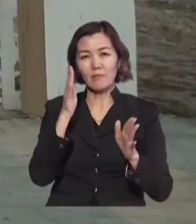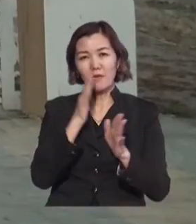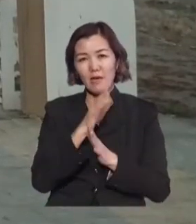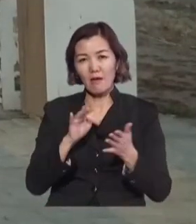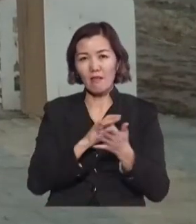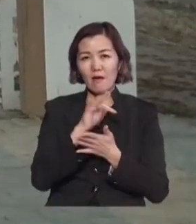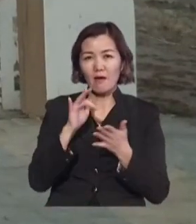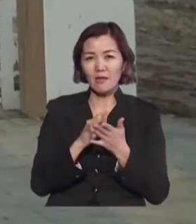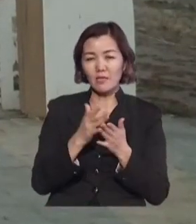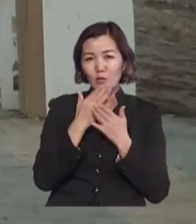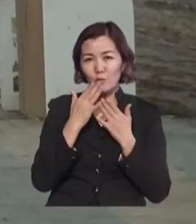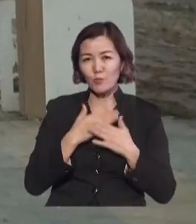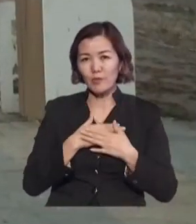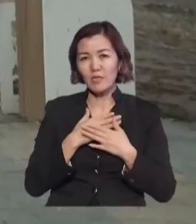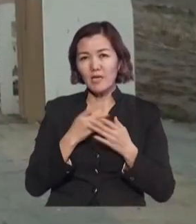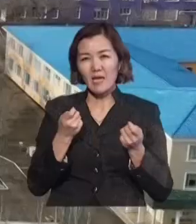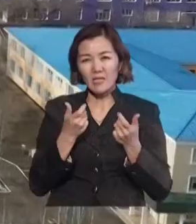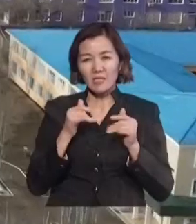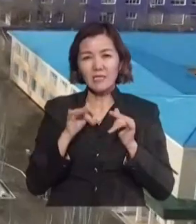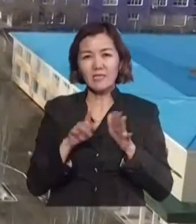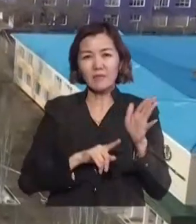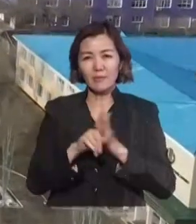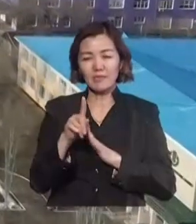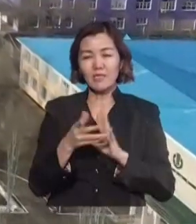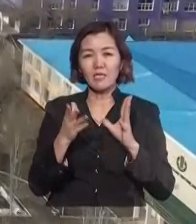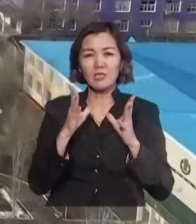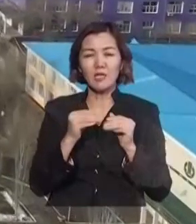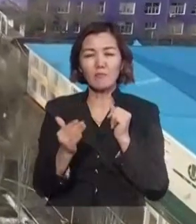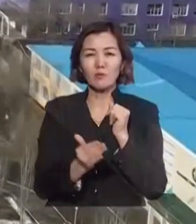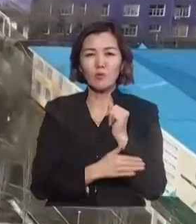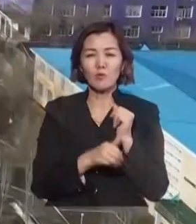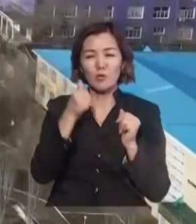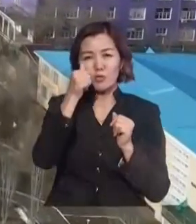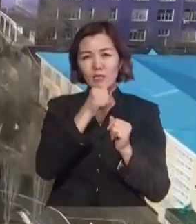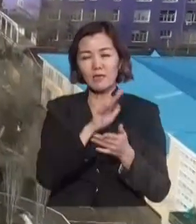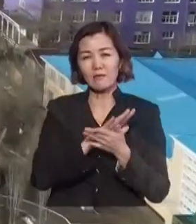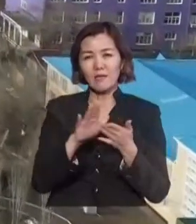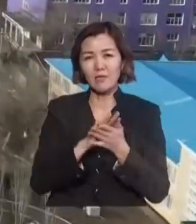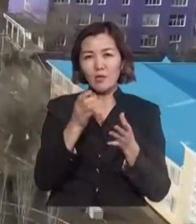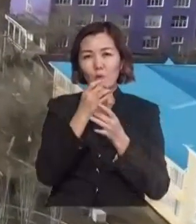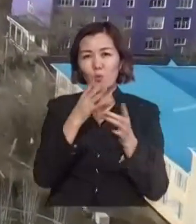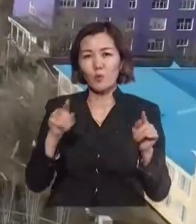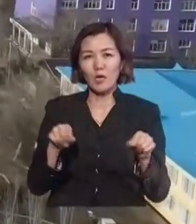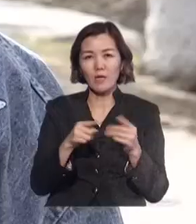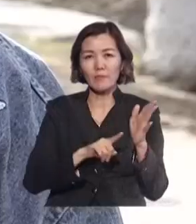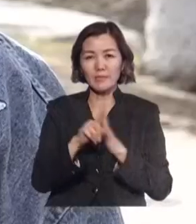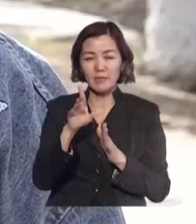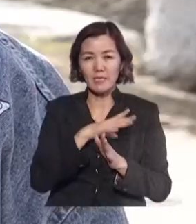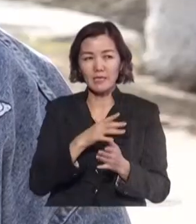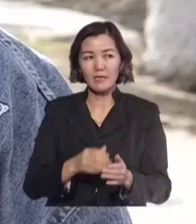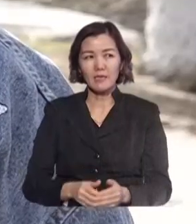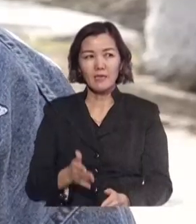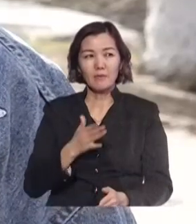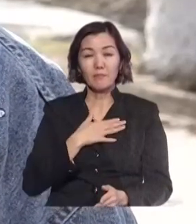құрмет осындай кішігірім іс-әрекеттерден басталады. Жалпы соңғы жылдары Қызылордада тазалық мәдениеті жақсы қалыптасып келеді. Мен